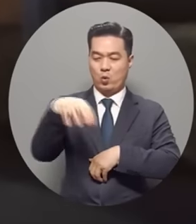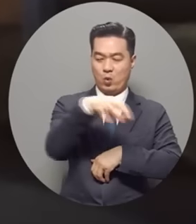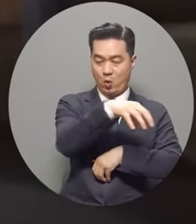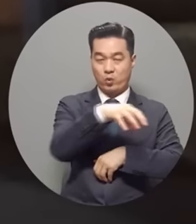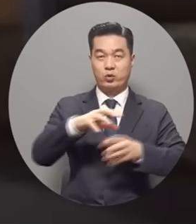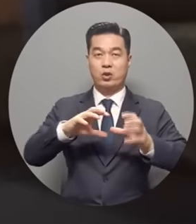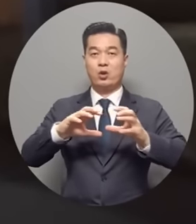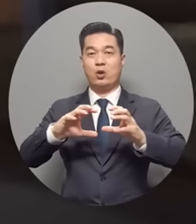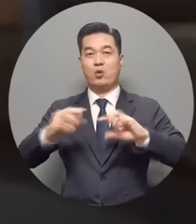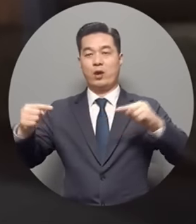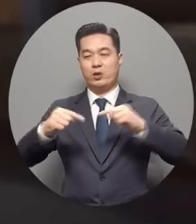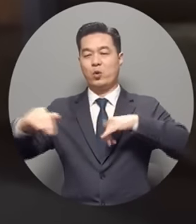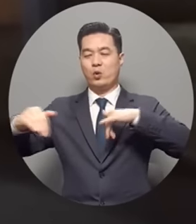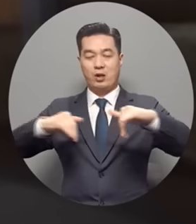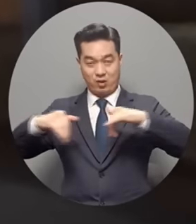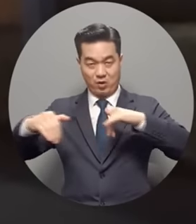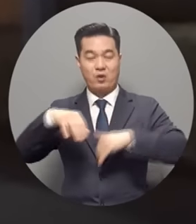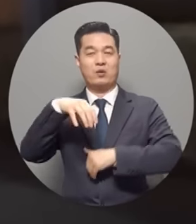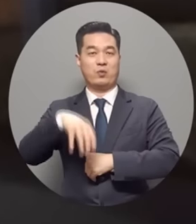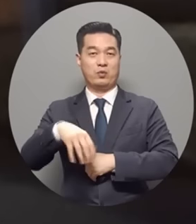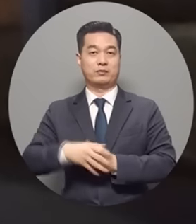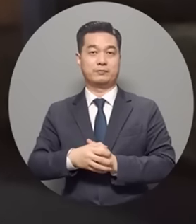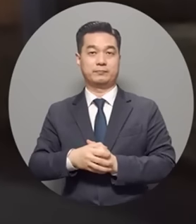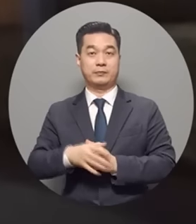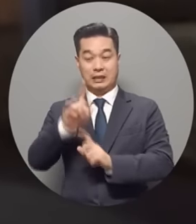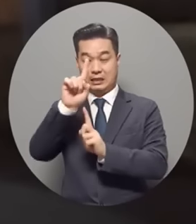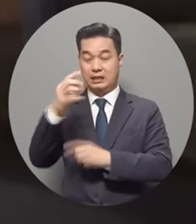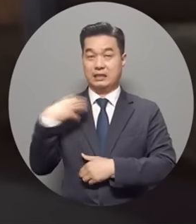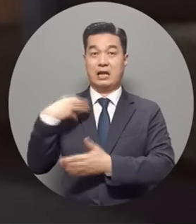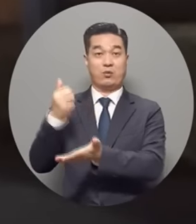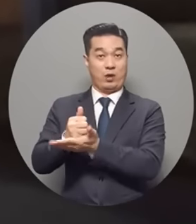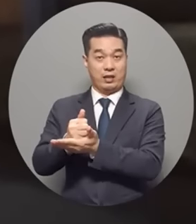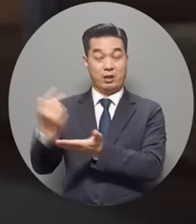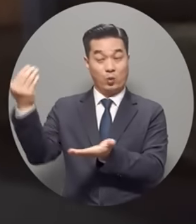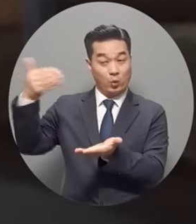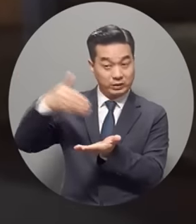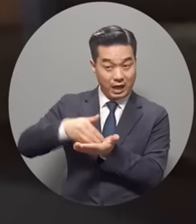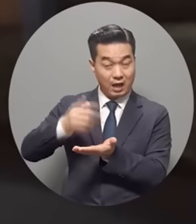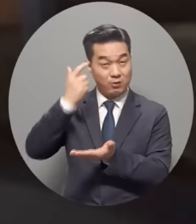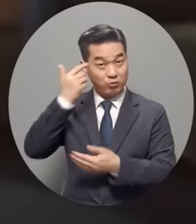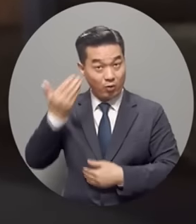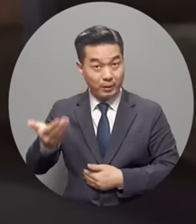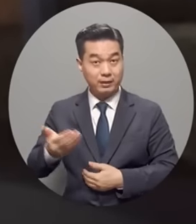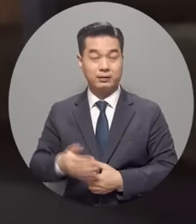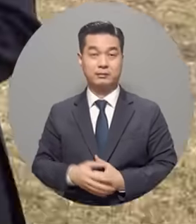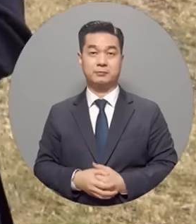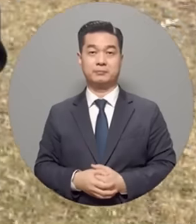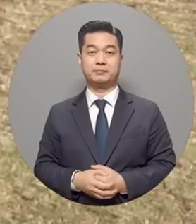잡고 있는데요. 오늘 오후 이종섭 전 장관이 도착했는지 물어봤습니다. 직접 들어보시죠.